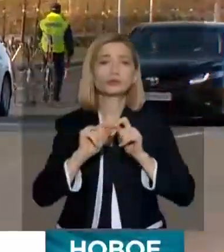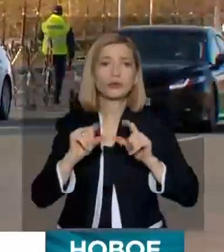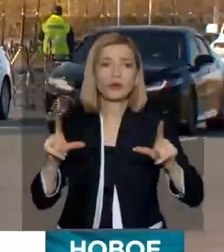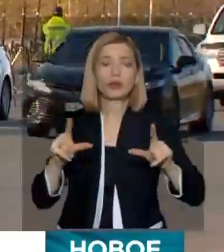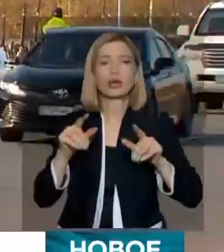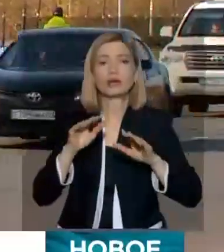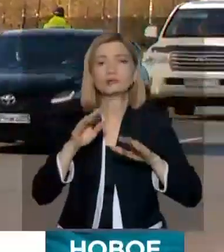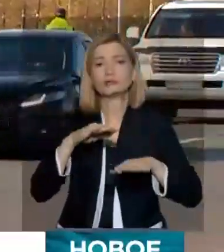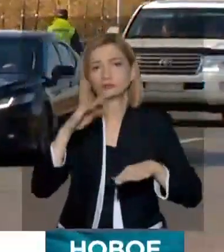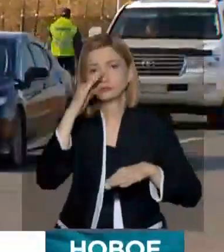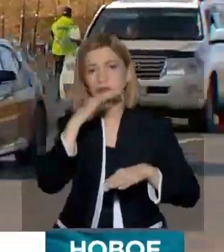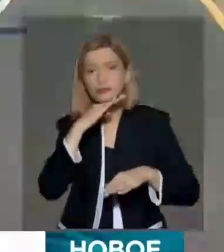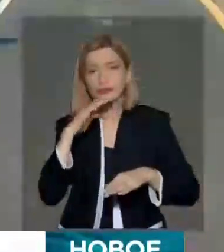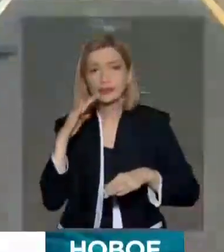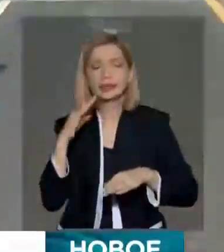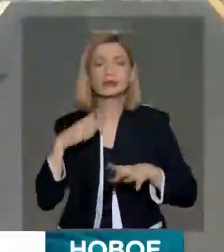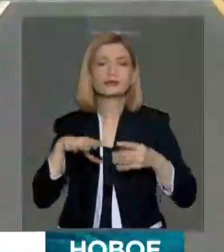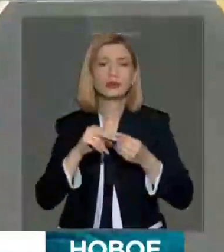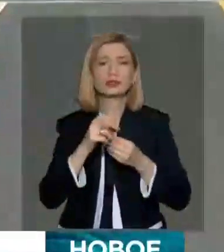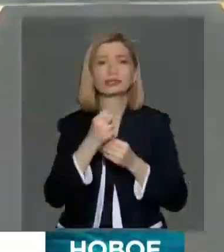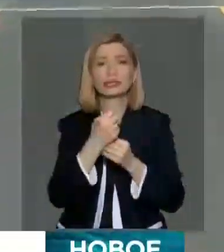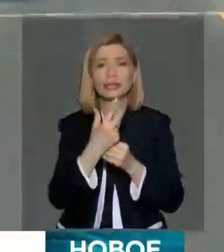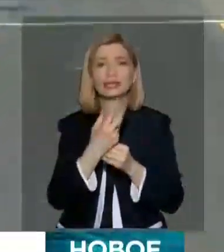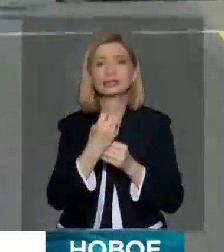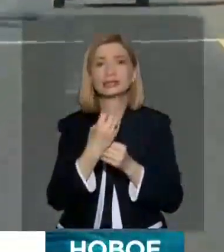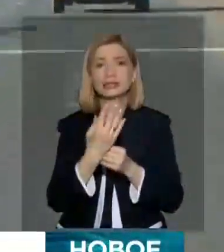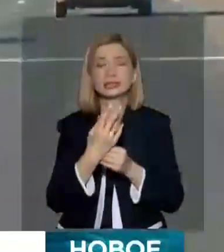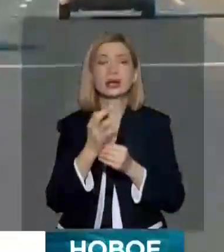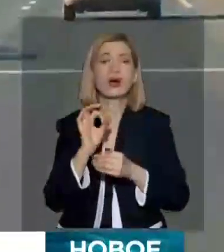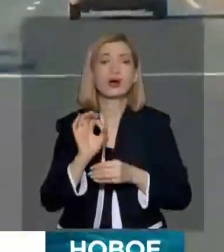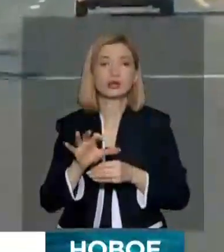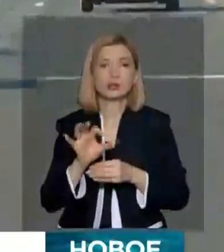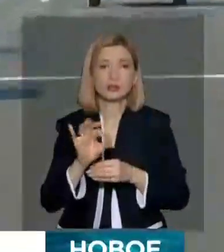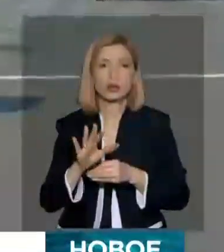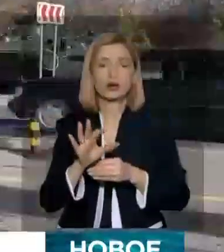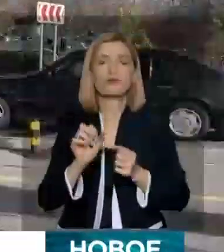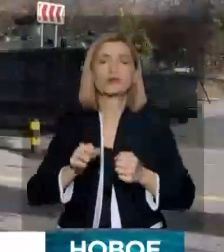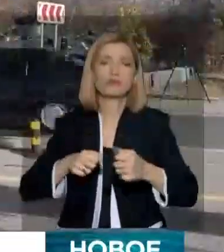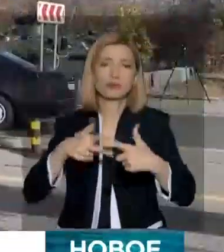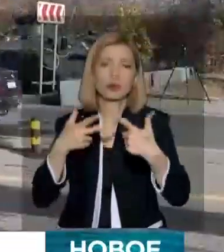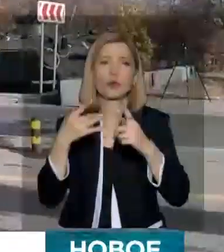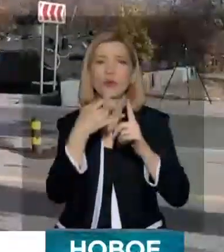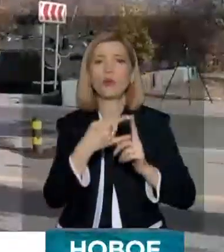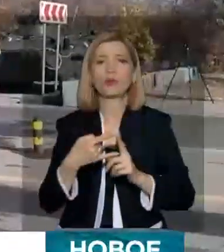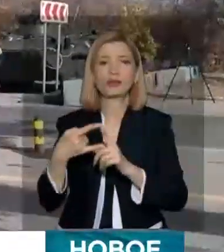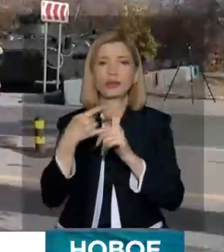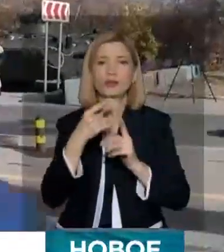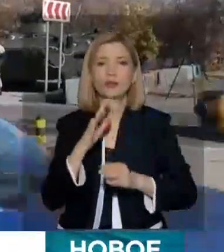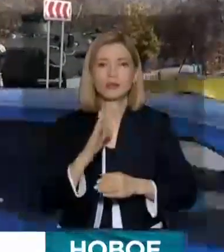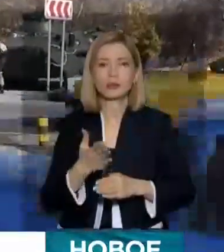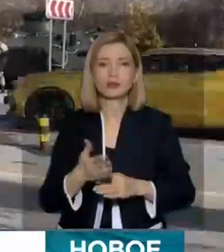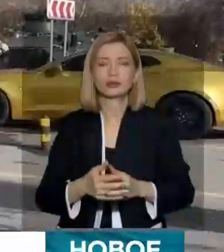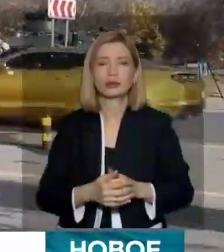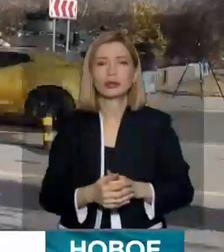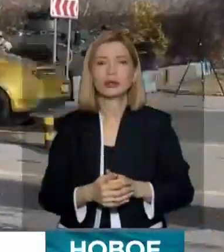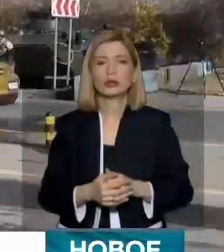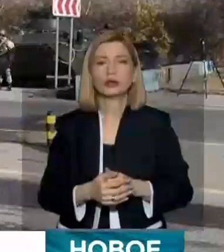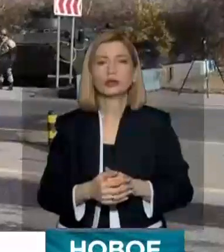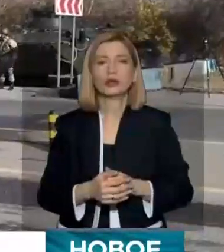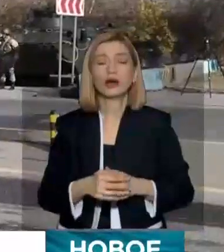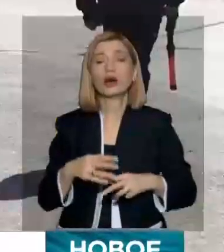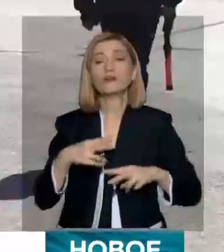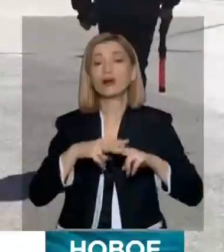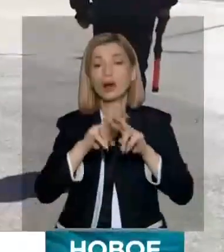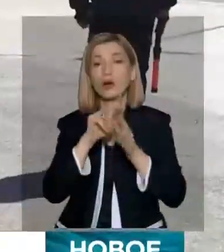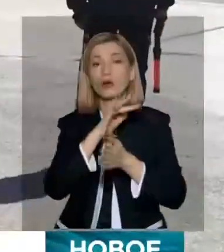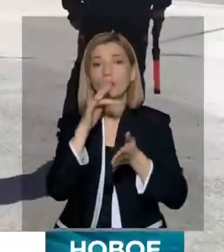родителей 13-14 октября занятия в школах пройдут в онлайне. На территории столицы департамент города Астаны